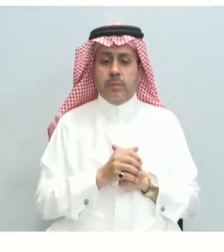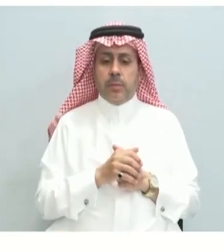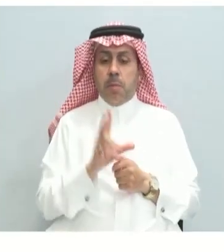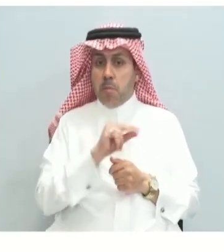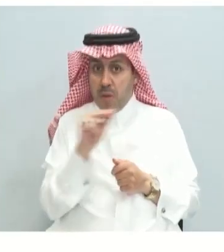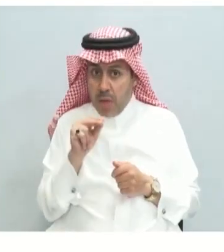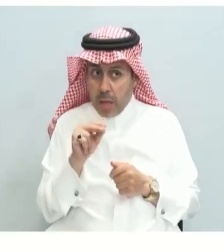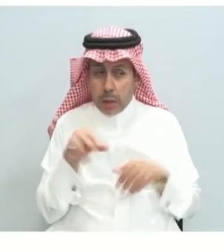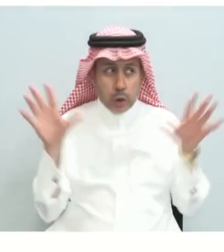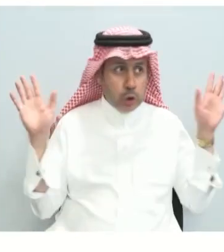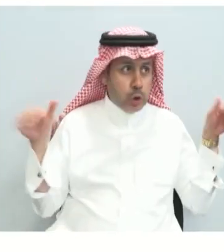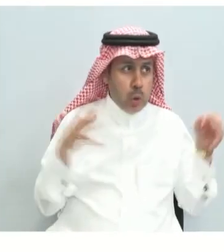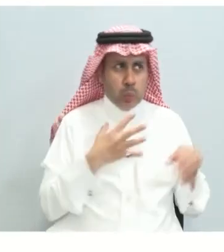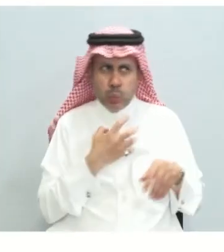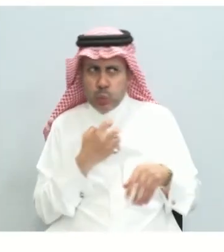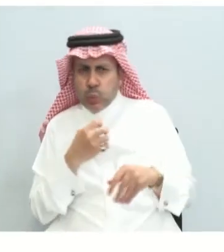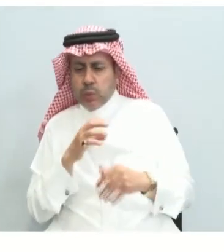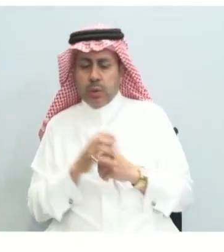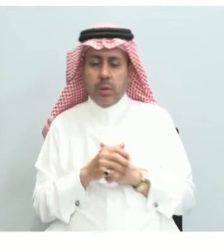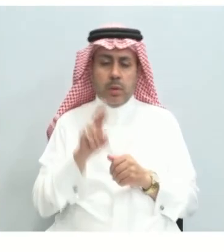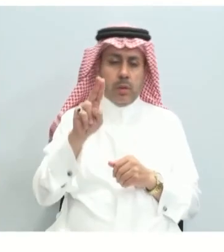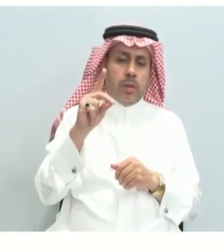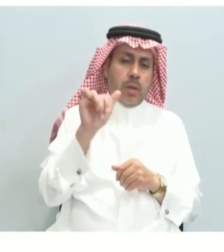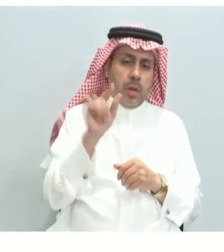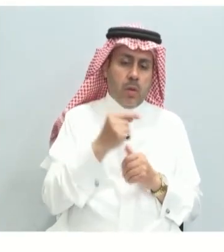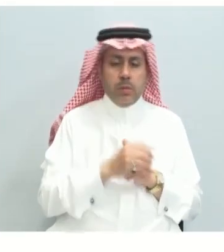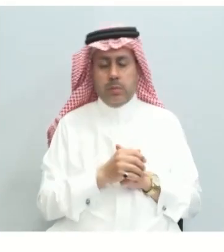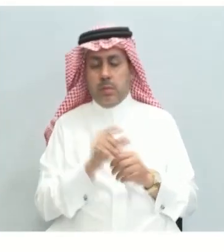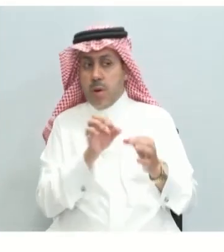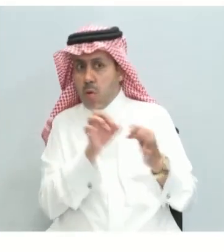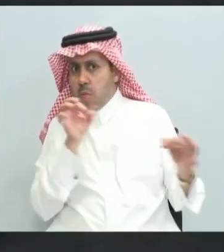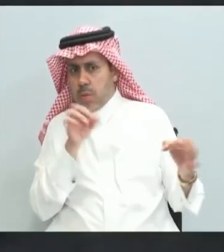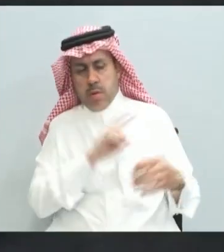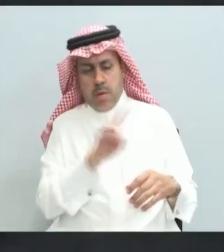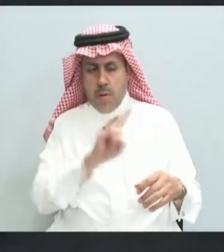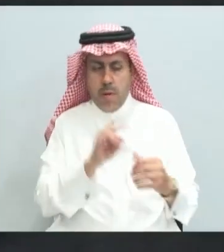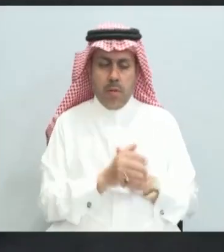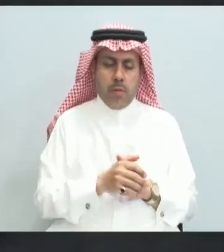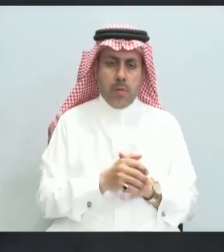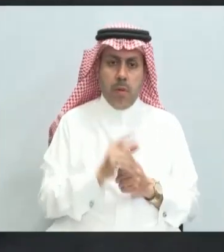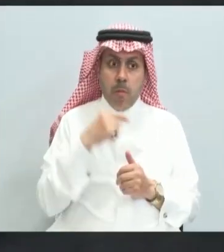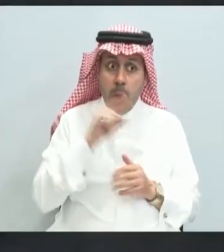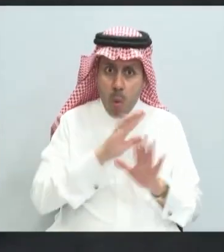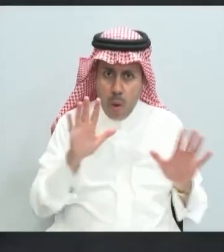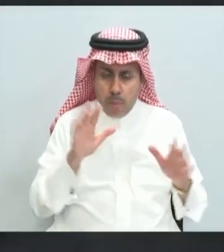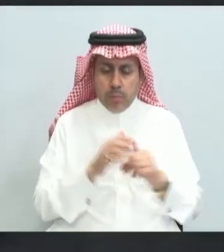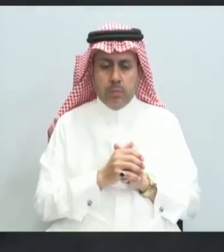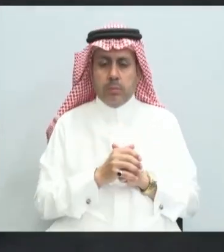أحسنتم، من الأمثلة على التطير، ونحذر منها ونحذر من حولنا